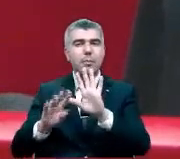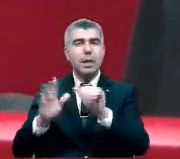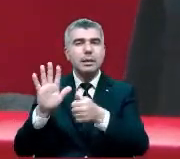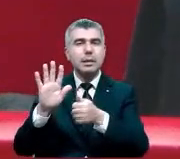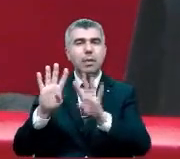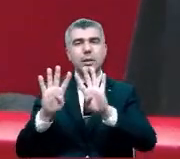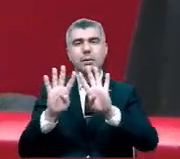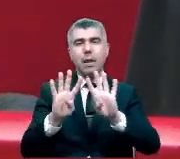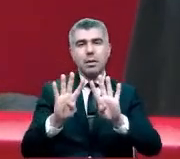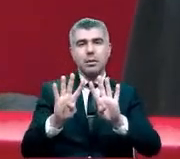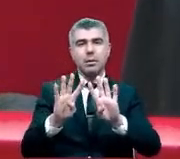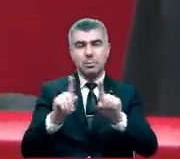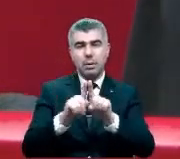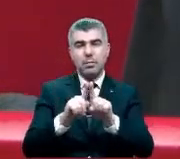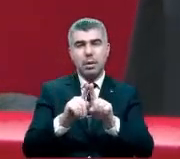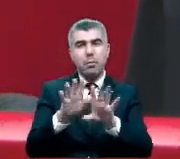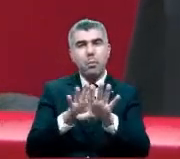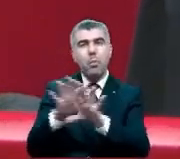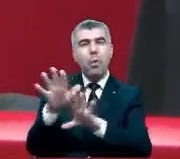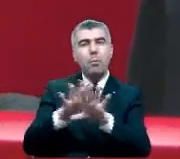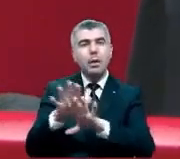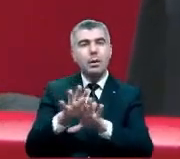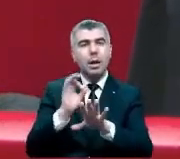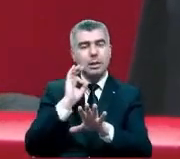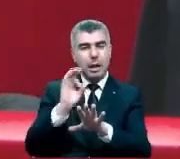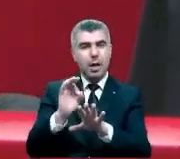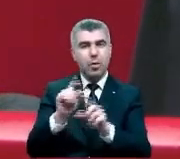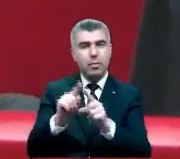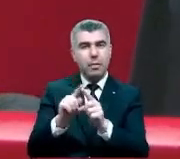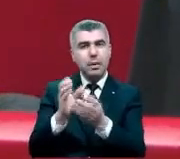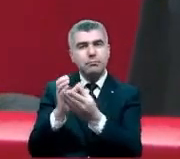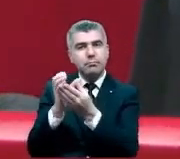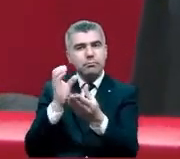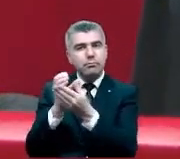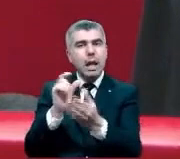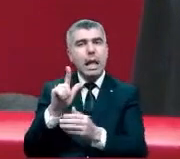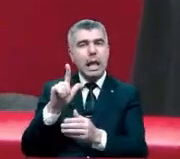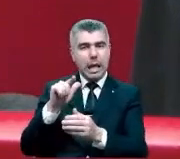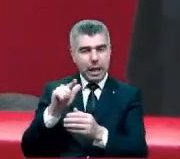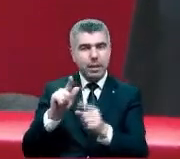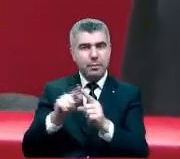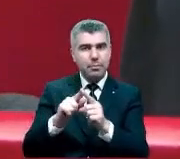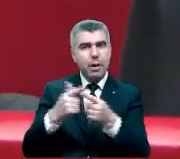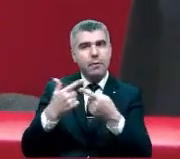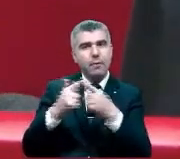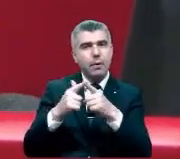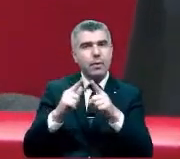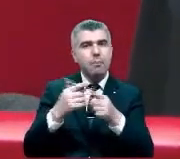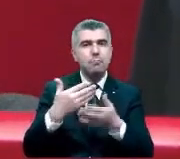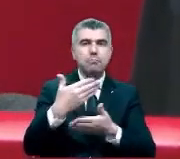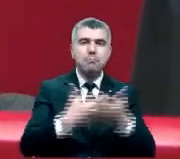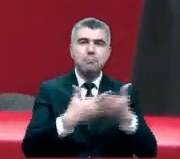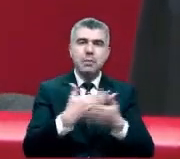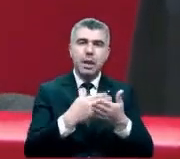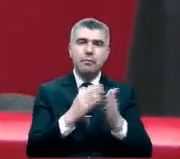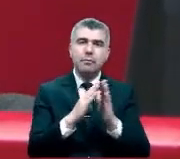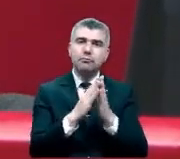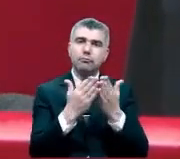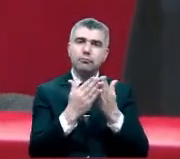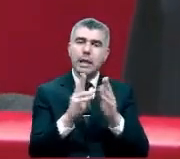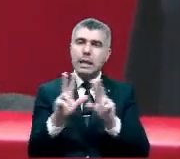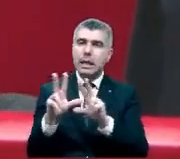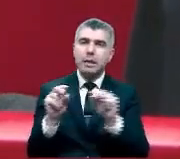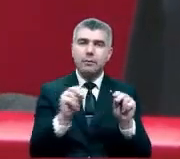مجموعه من المبادرات، منها خلق النقل المزدوج، اصدار واحد العدد ديال الدوريات واعتماد دفتر التحملات